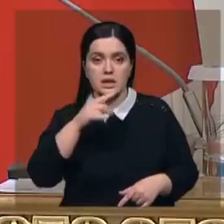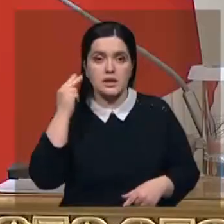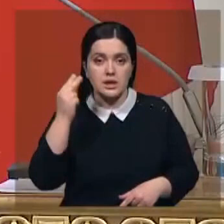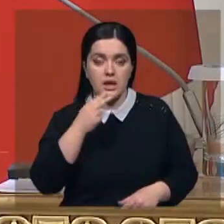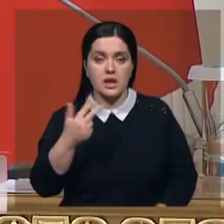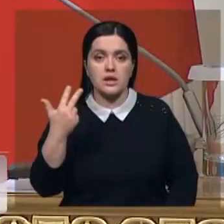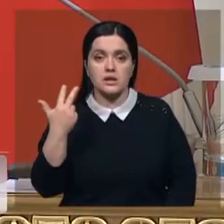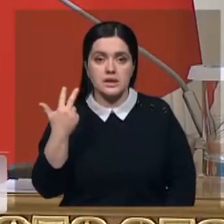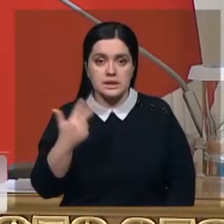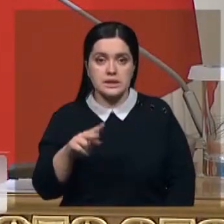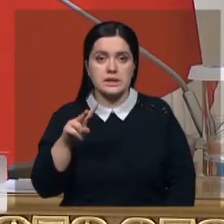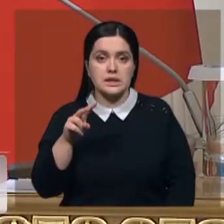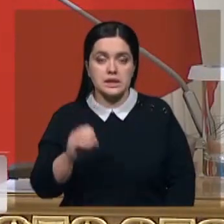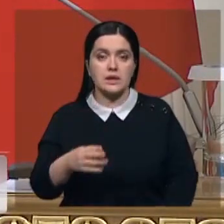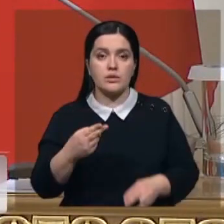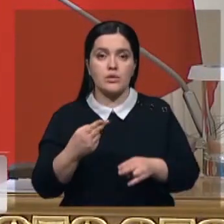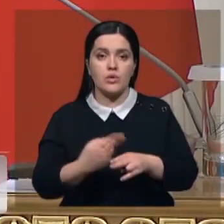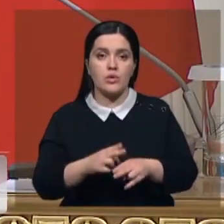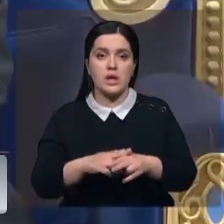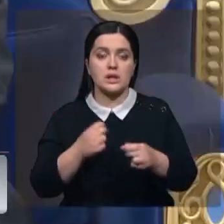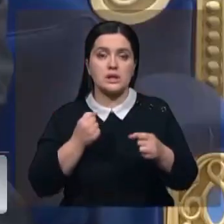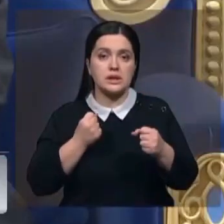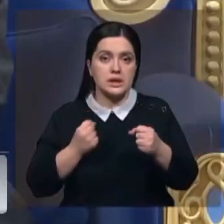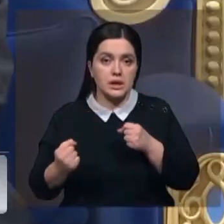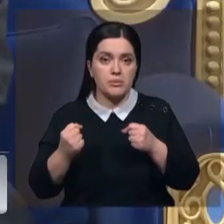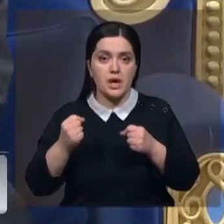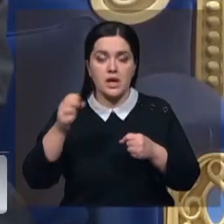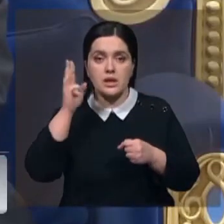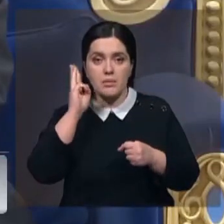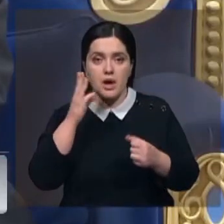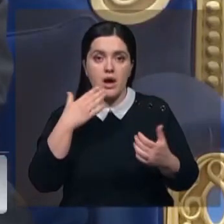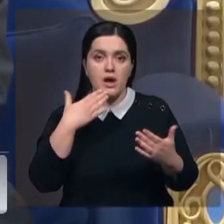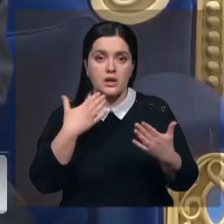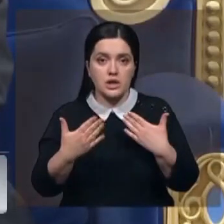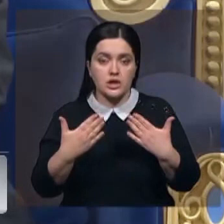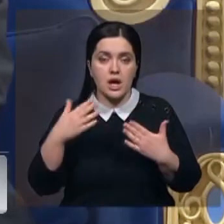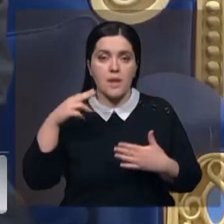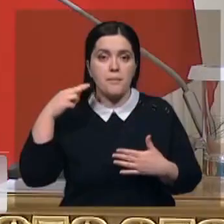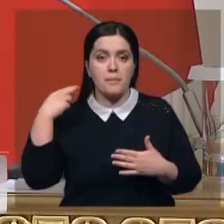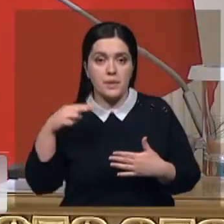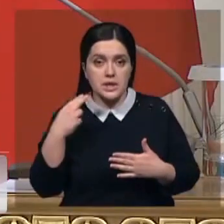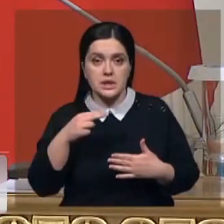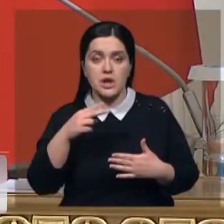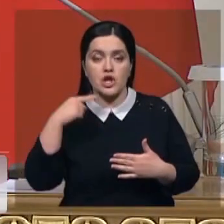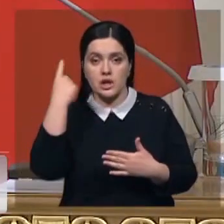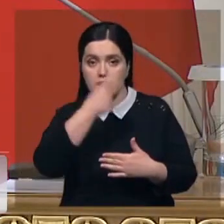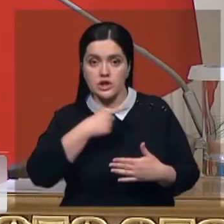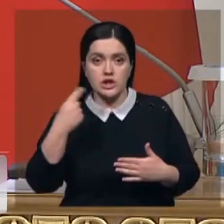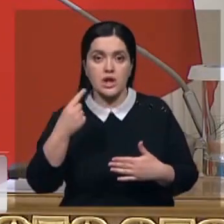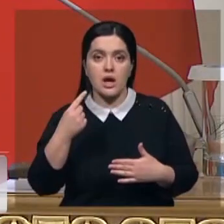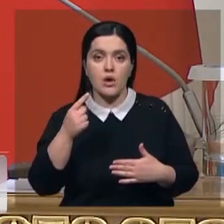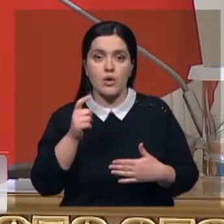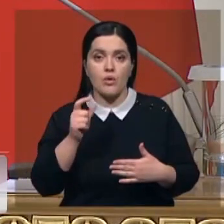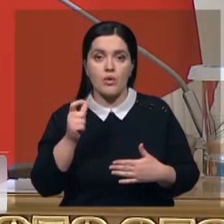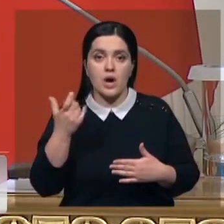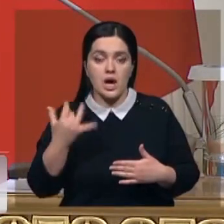Казахстан и Поднебесная отмечают 30-летие установления крепких дипломатических отношений. Наш президент, в свою очередь, подчеркнул личный вклад